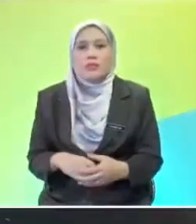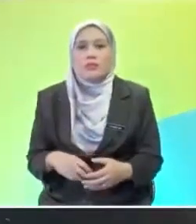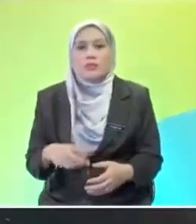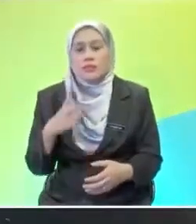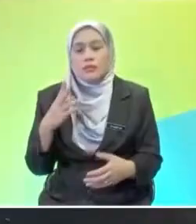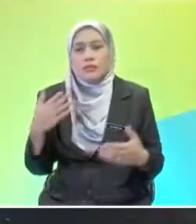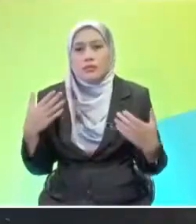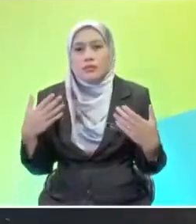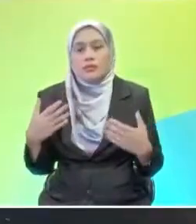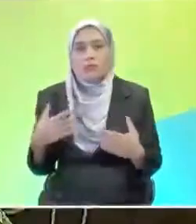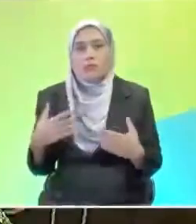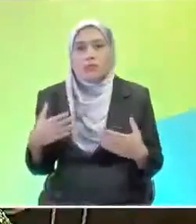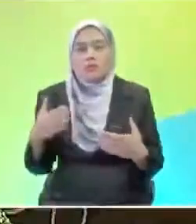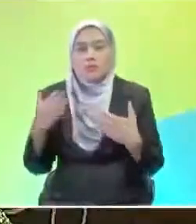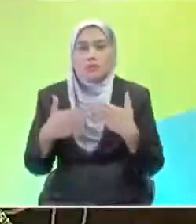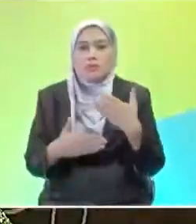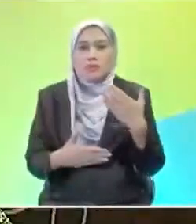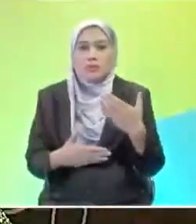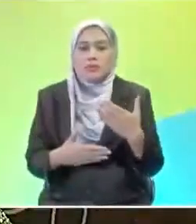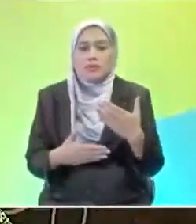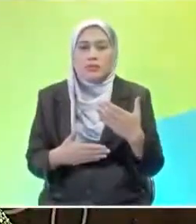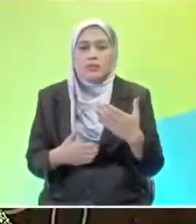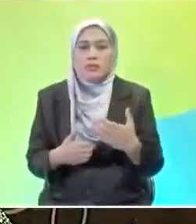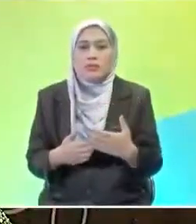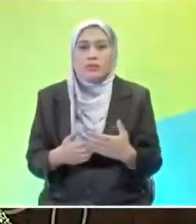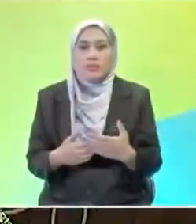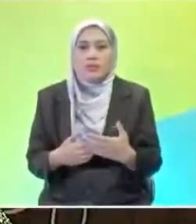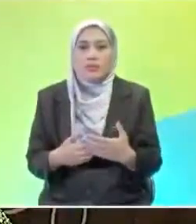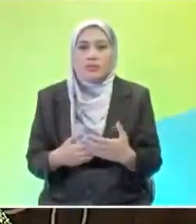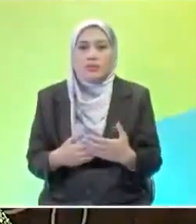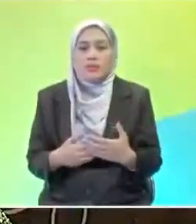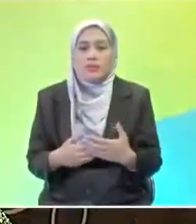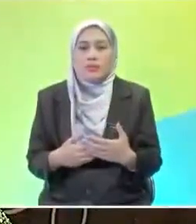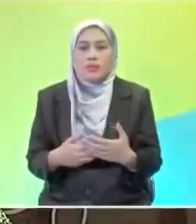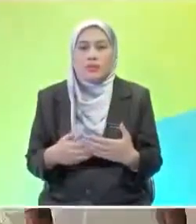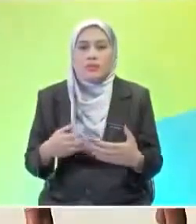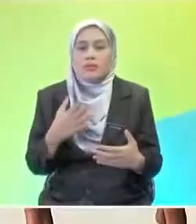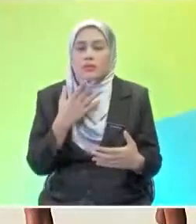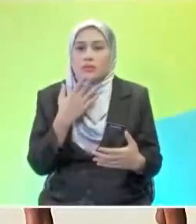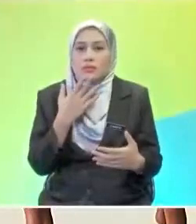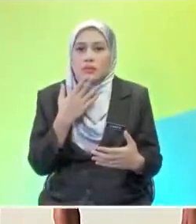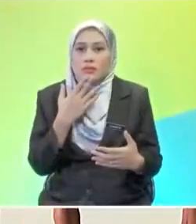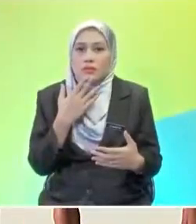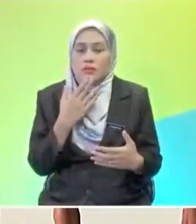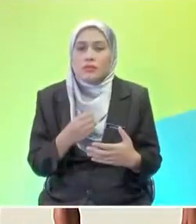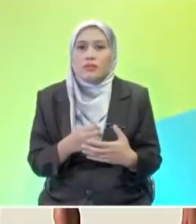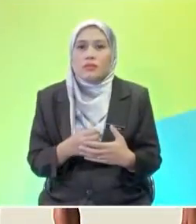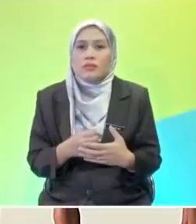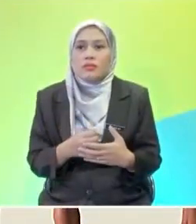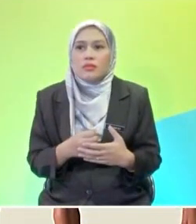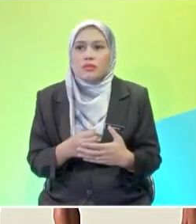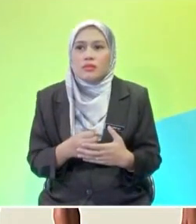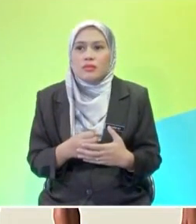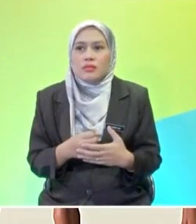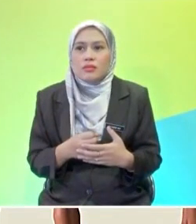Cikgu dah warnakan maklumat penting yang kamu dah keluarkan tadi, okey? Nampak dekat slide tu cikgu dah keluarkan. Jadi untuk aktiviti